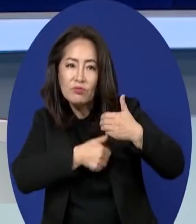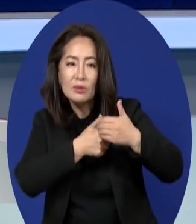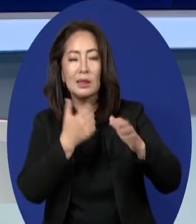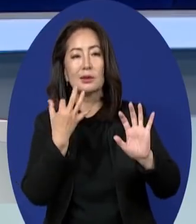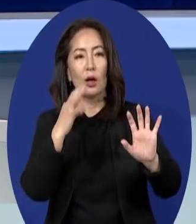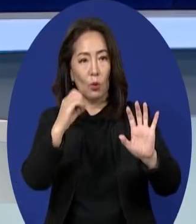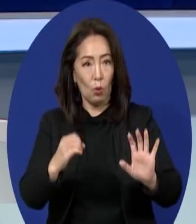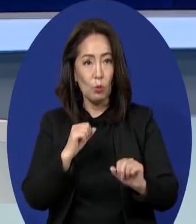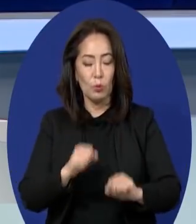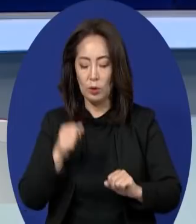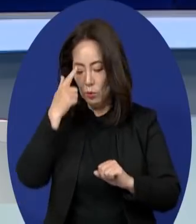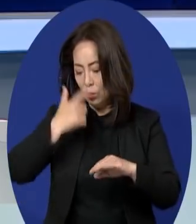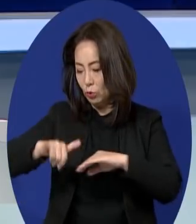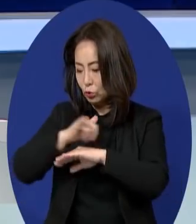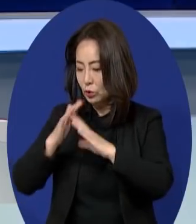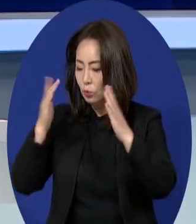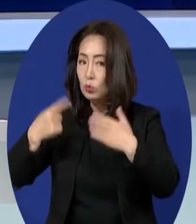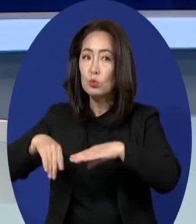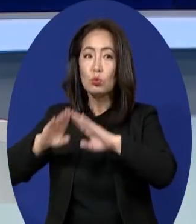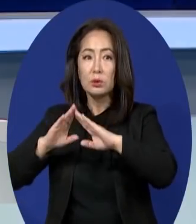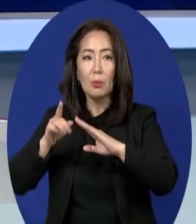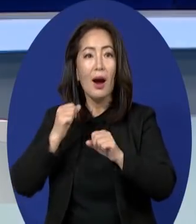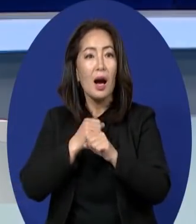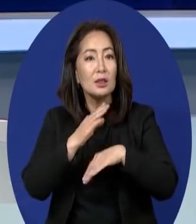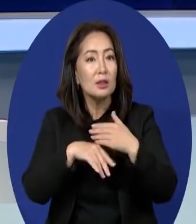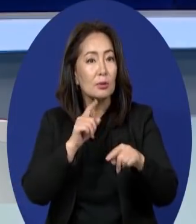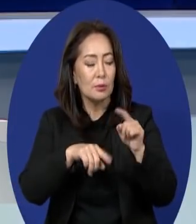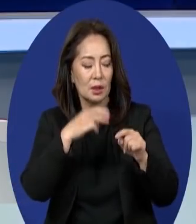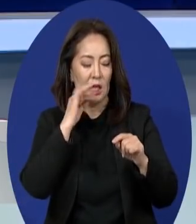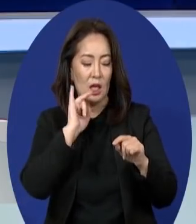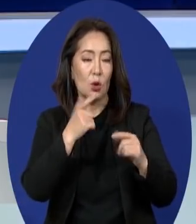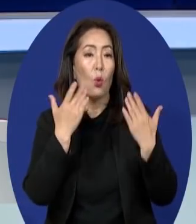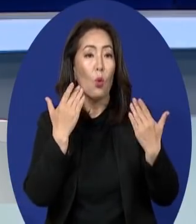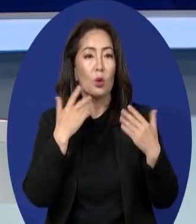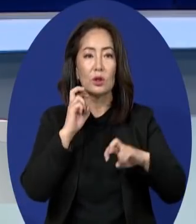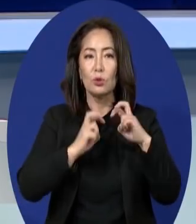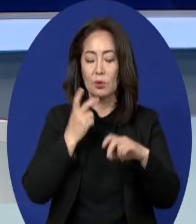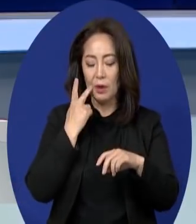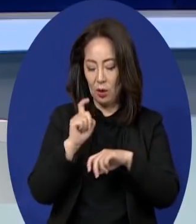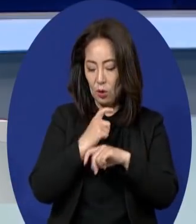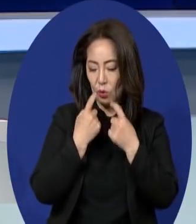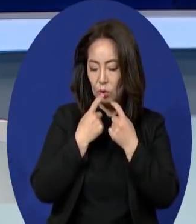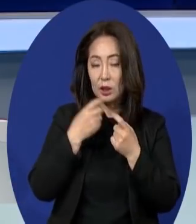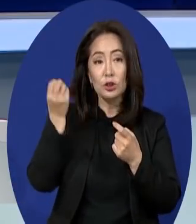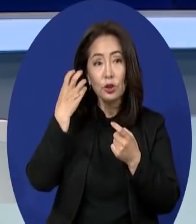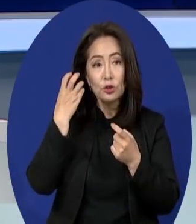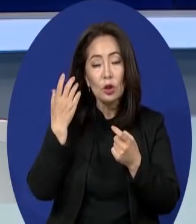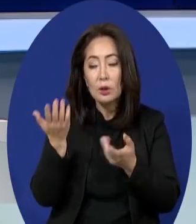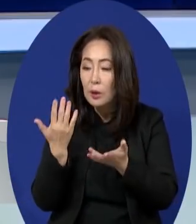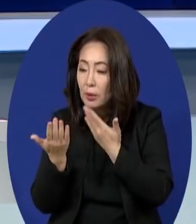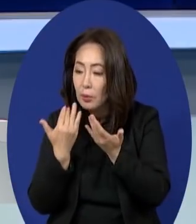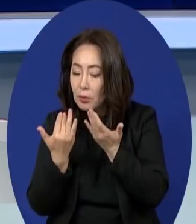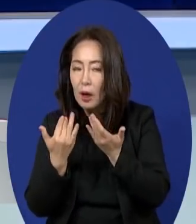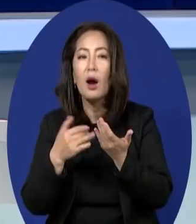хийгдэж байгаа хамгийн том бүтээн байгуулалтын ажлын явцын тухай мэдээллийг улсын хурлын үйлдвэржилтийн байнгын хорооны хурлаанаар сонсож бүтээн байгуулалтын